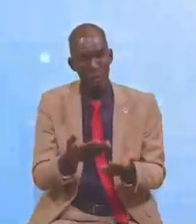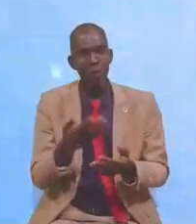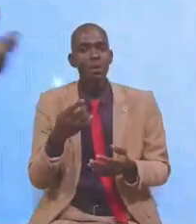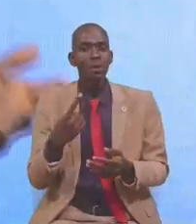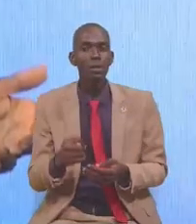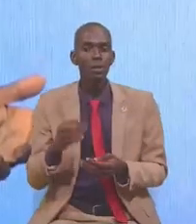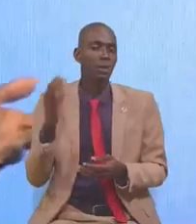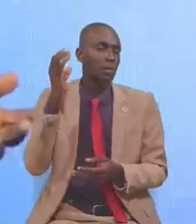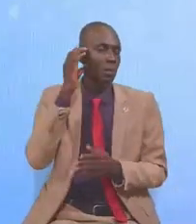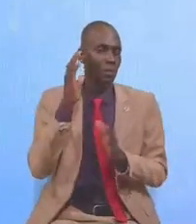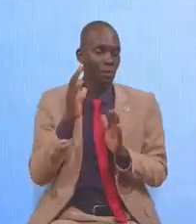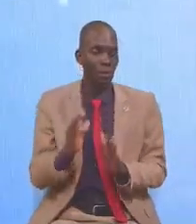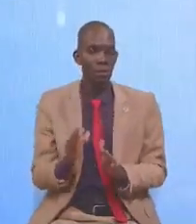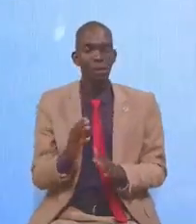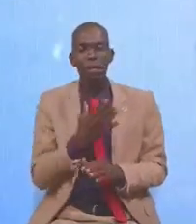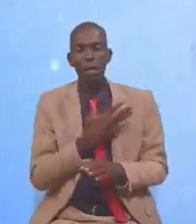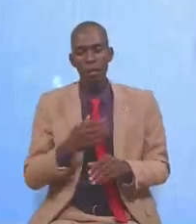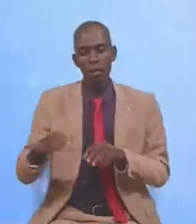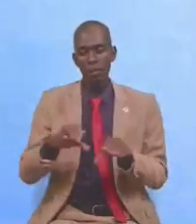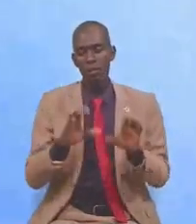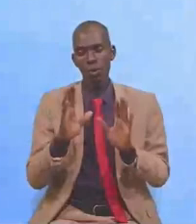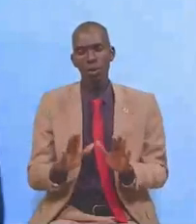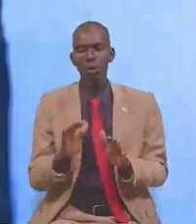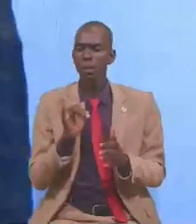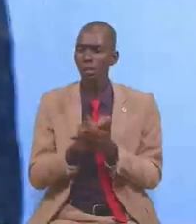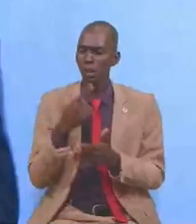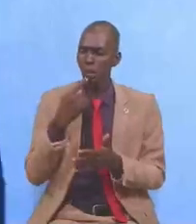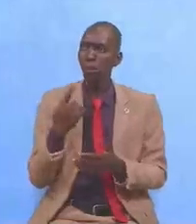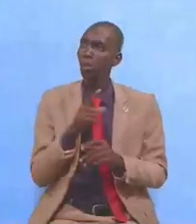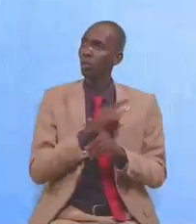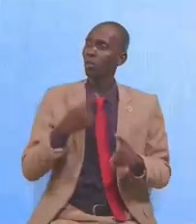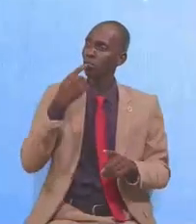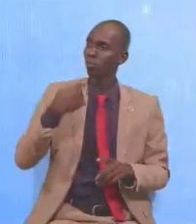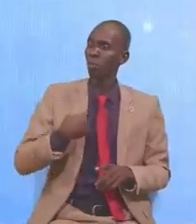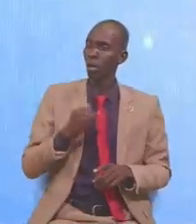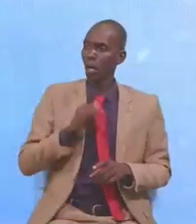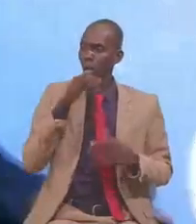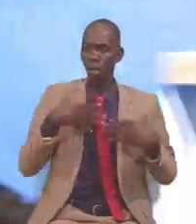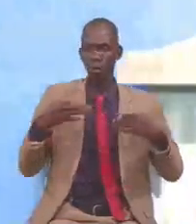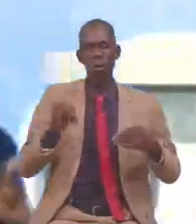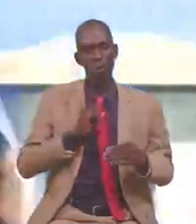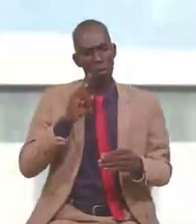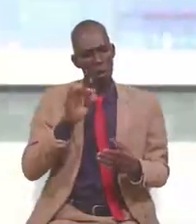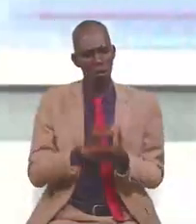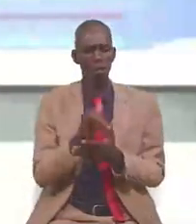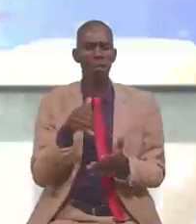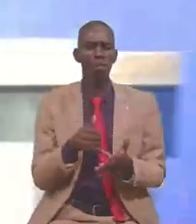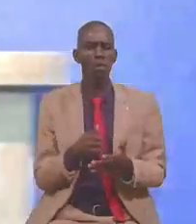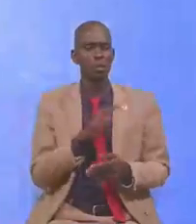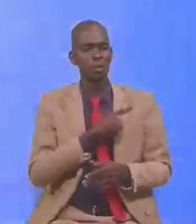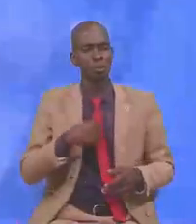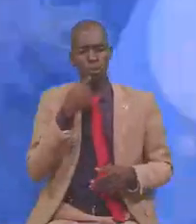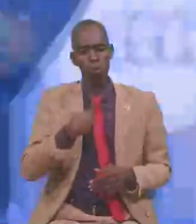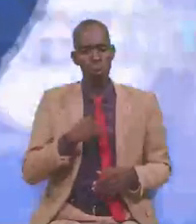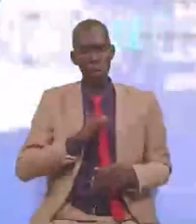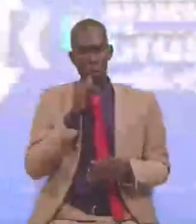sont ceux qui écoutent et qui pratiquent qui disent que le Seigneur dit que je suis guéri, je suis guéri. Le Seigneur a dit que je suis délivré, je suis